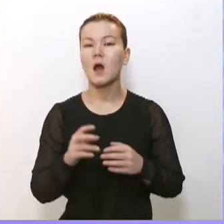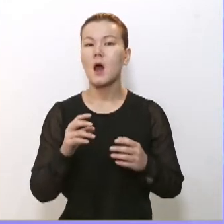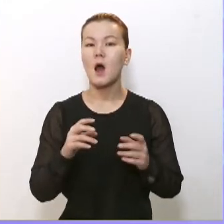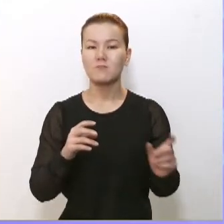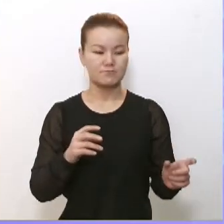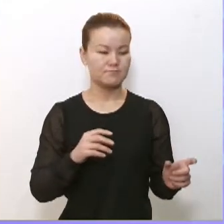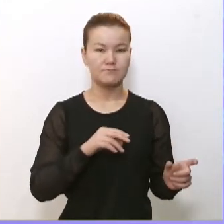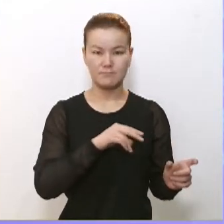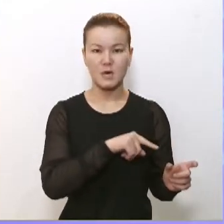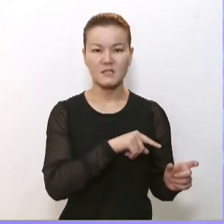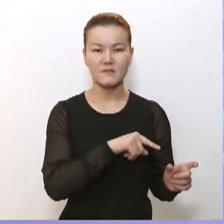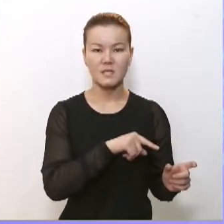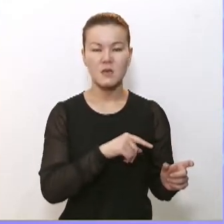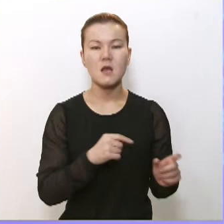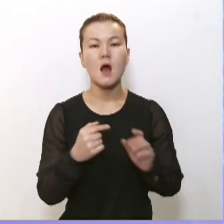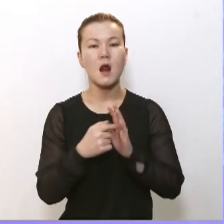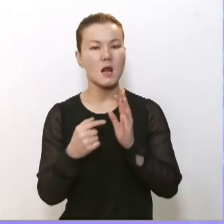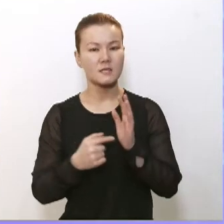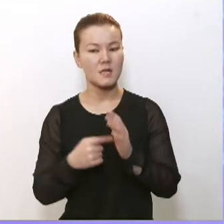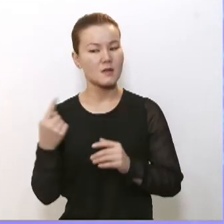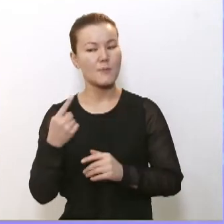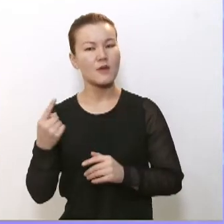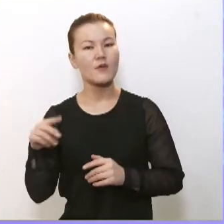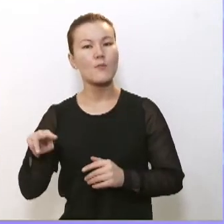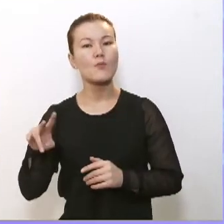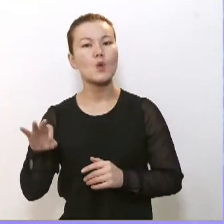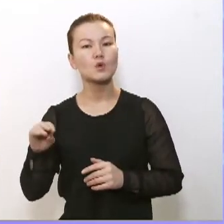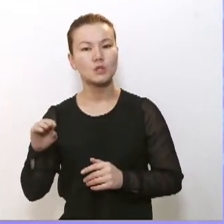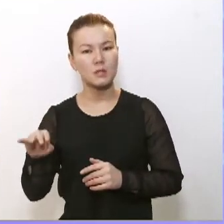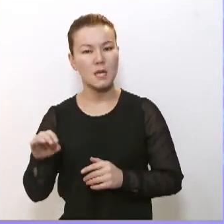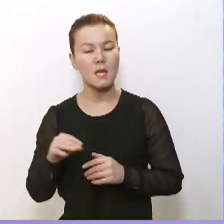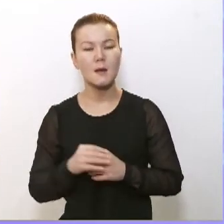произведение разделим на первый множитель